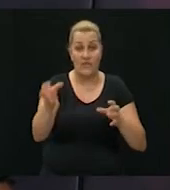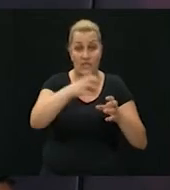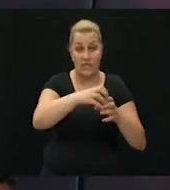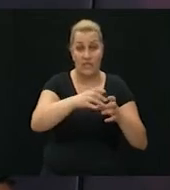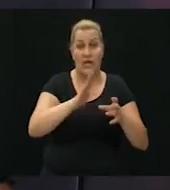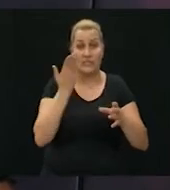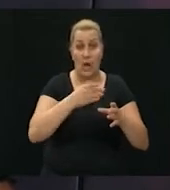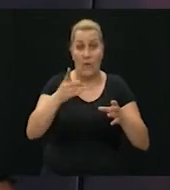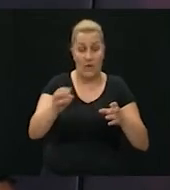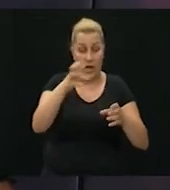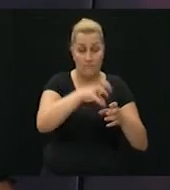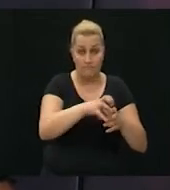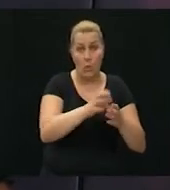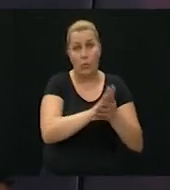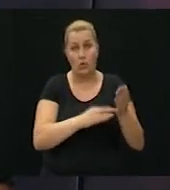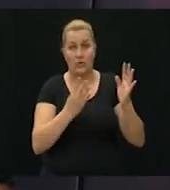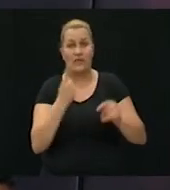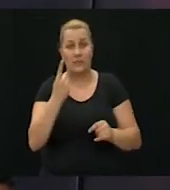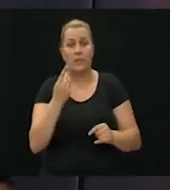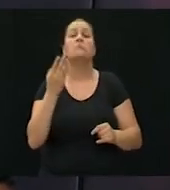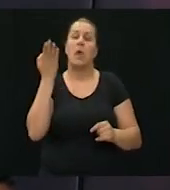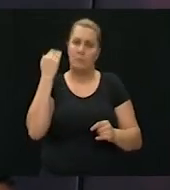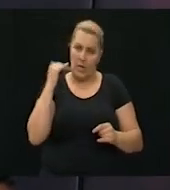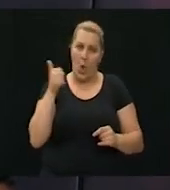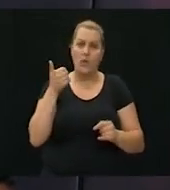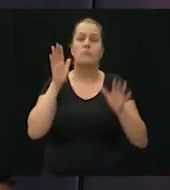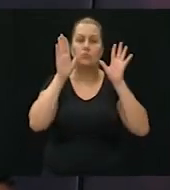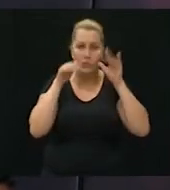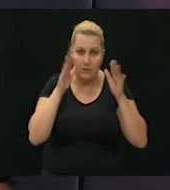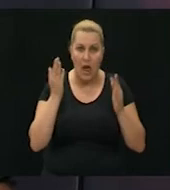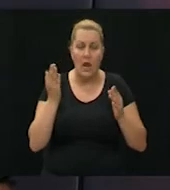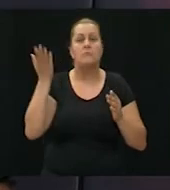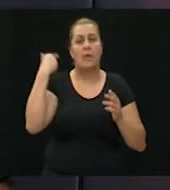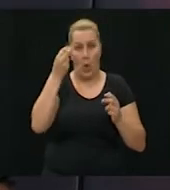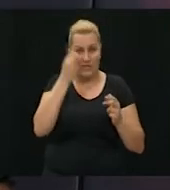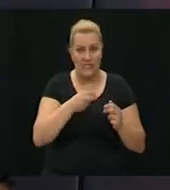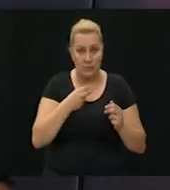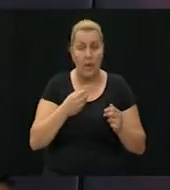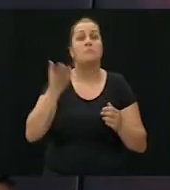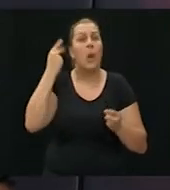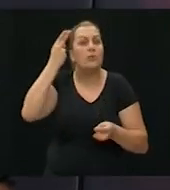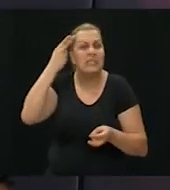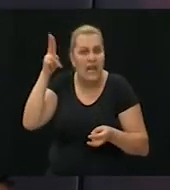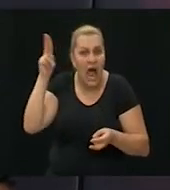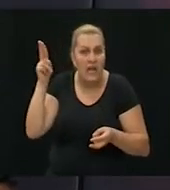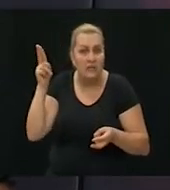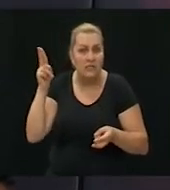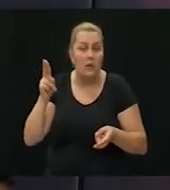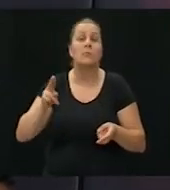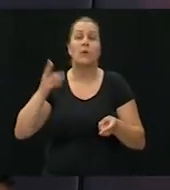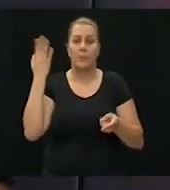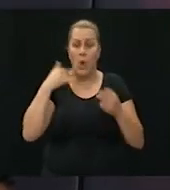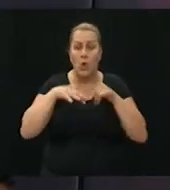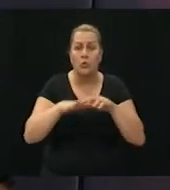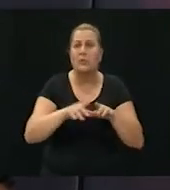početka, u samom početku 1991. bilo je muslimana, bilo je Srba, bilo je stranaca, bilo je ljudi